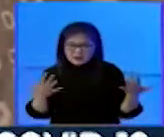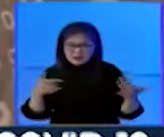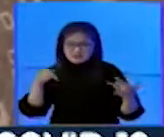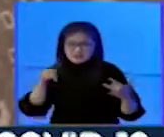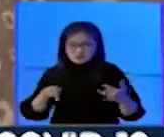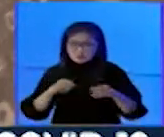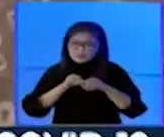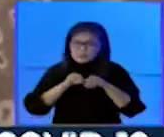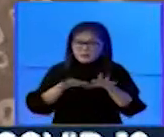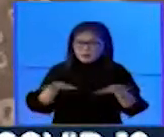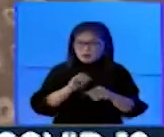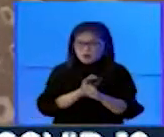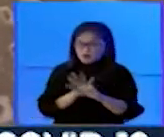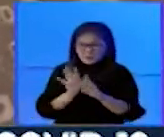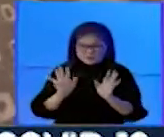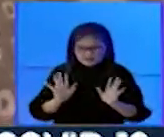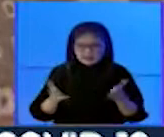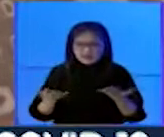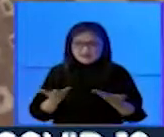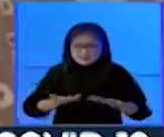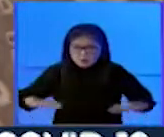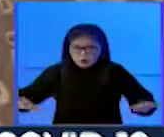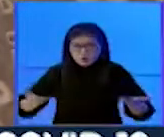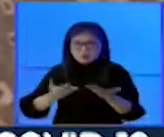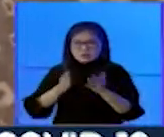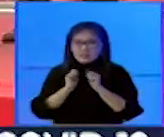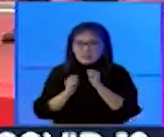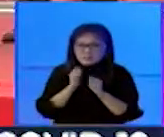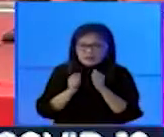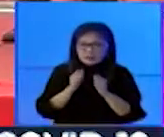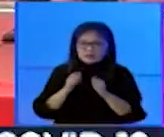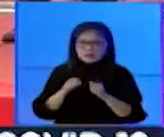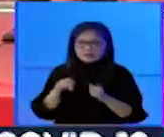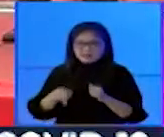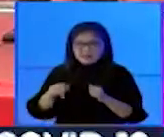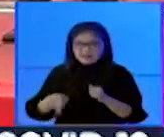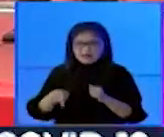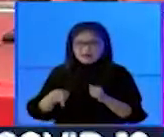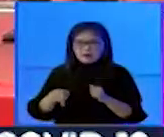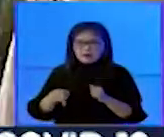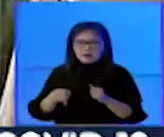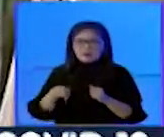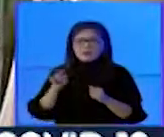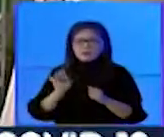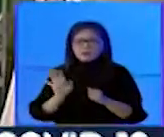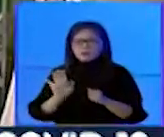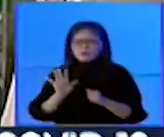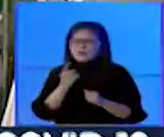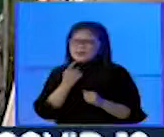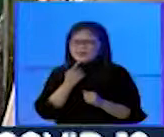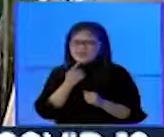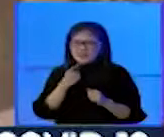maaf, udah lebaran ini arus balik ini kan tinggi. Bukan hanya makna PSBB atau